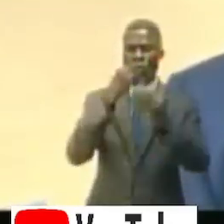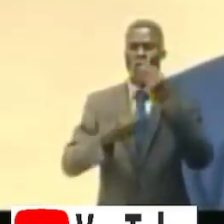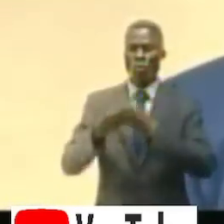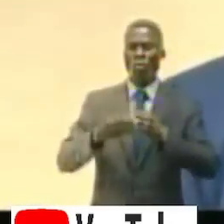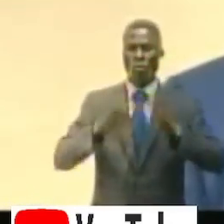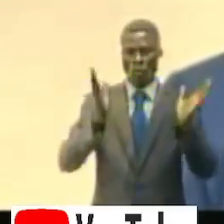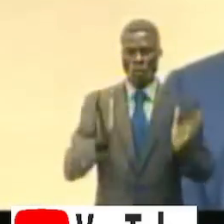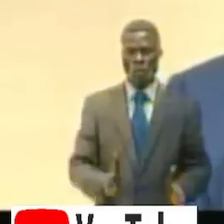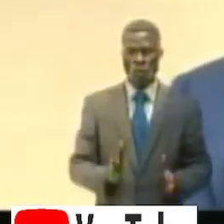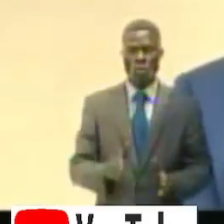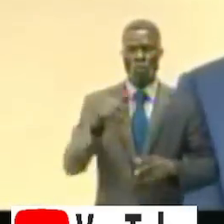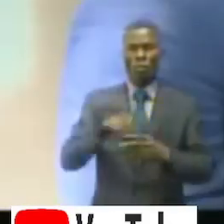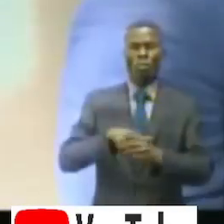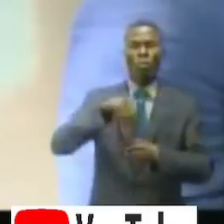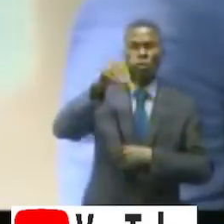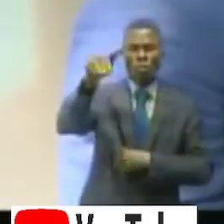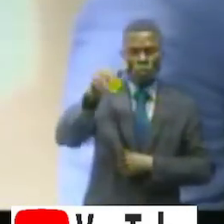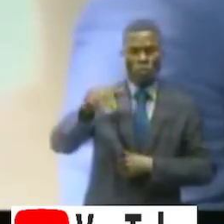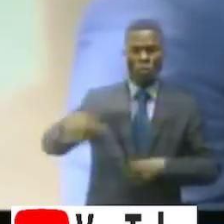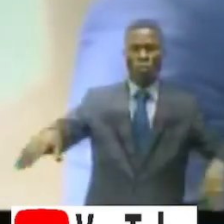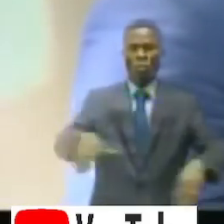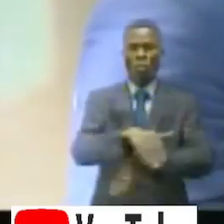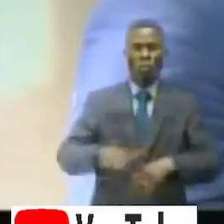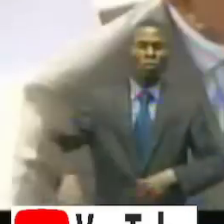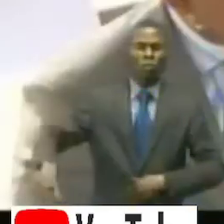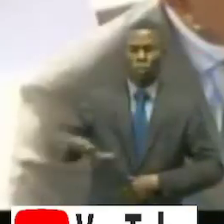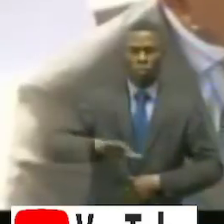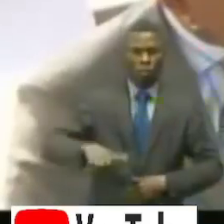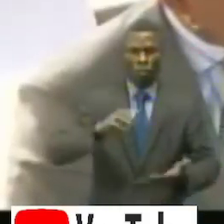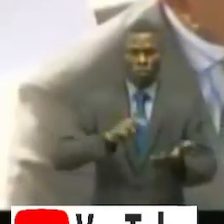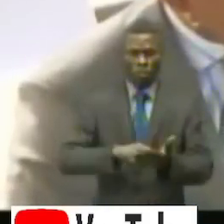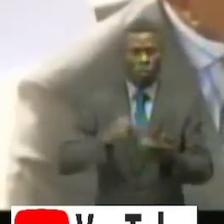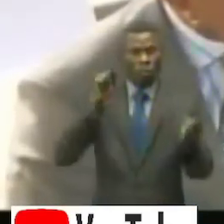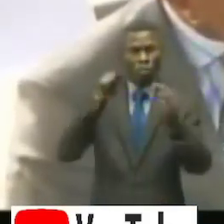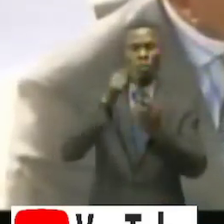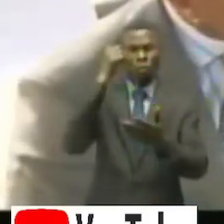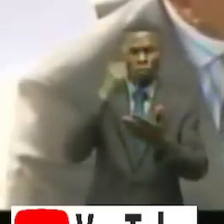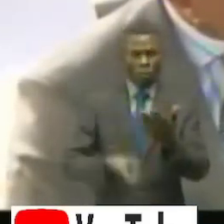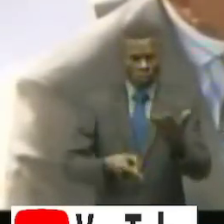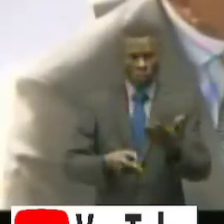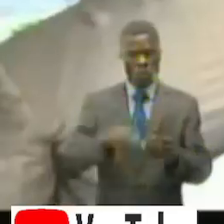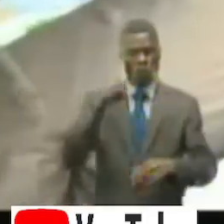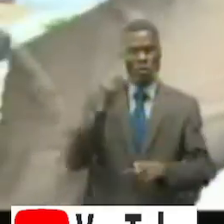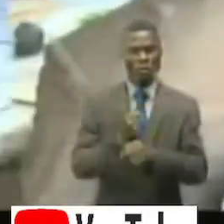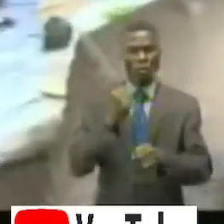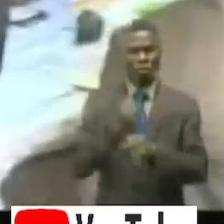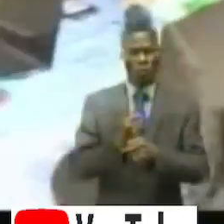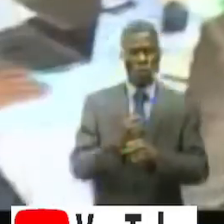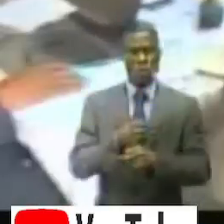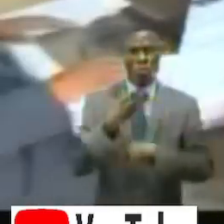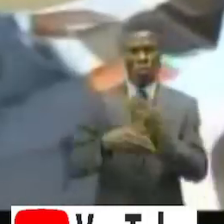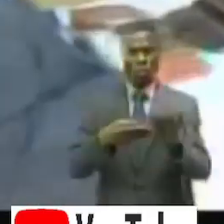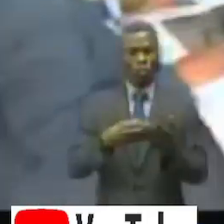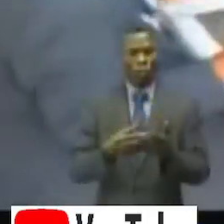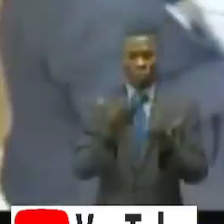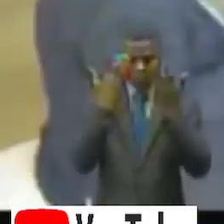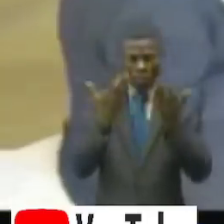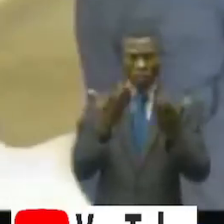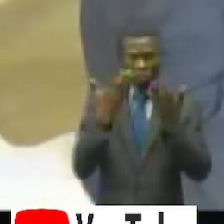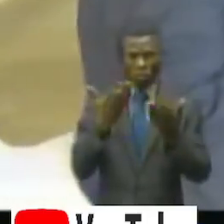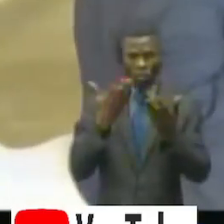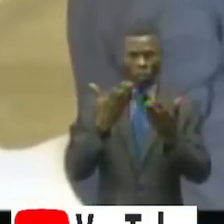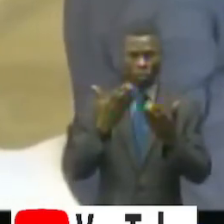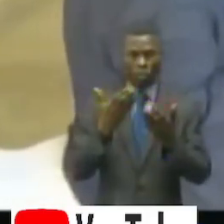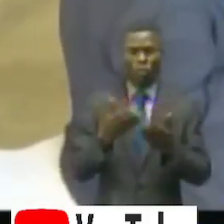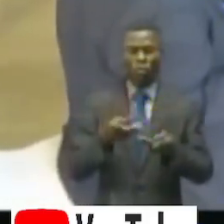à l'intérieur et au-delà des frontières nationales. L'objectif de cette mission est de mener les études du prix sur